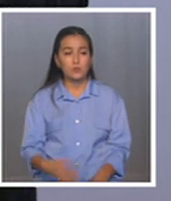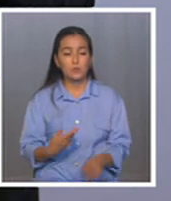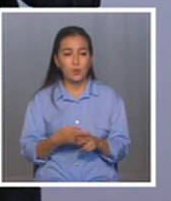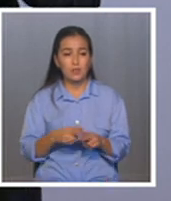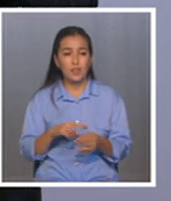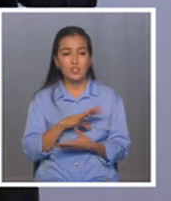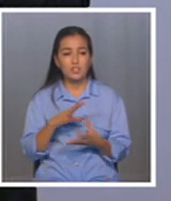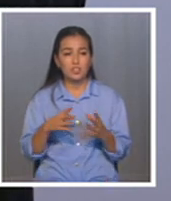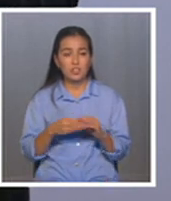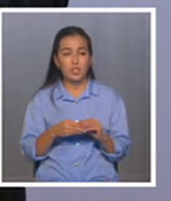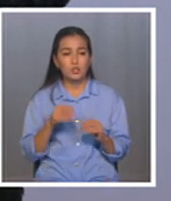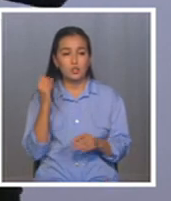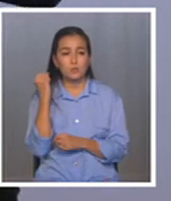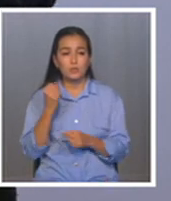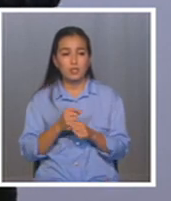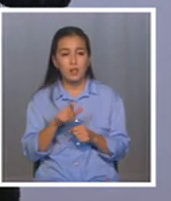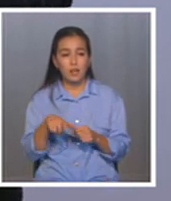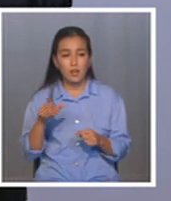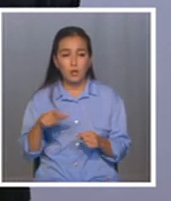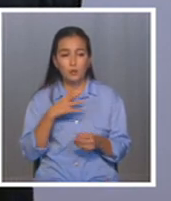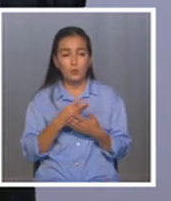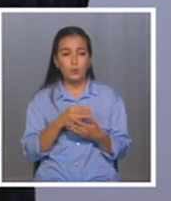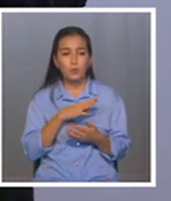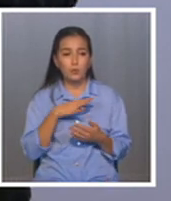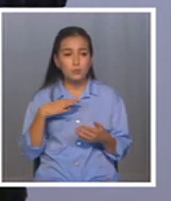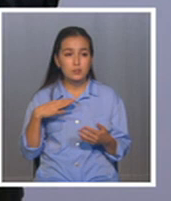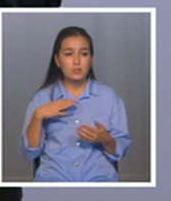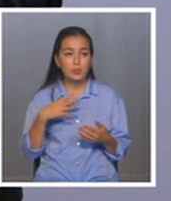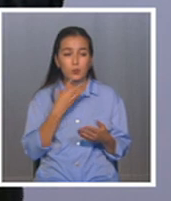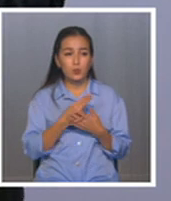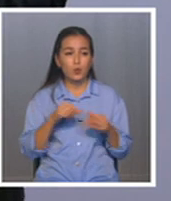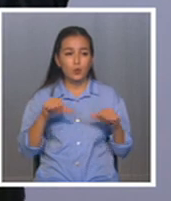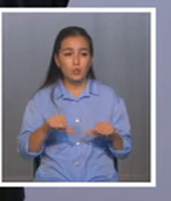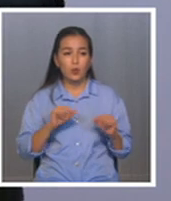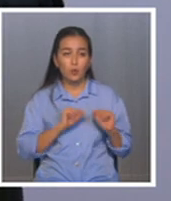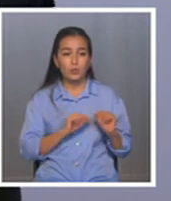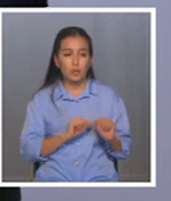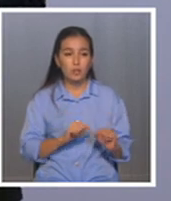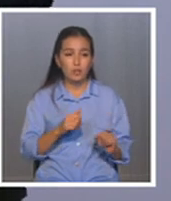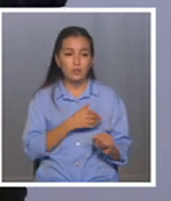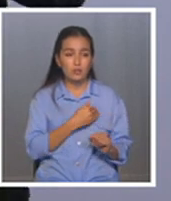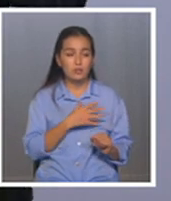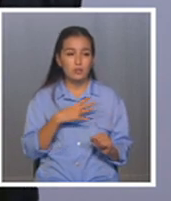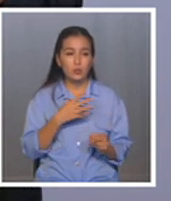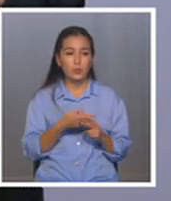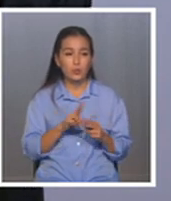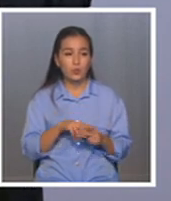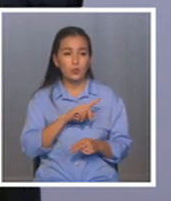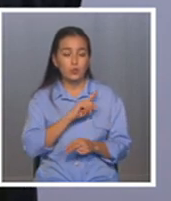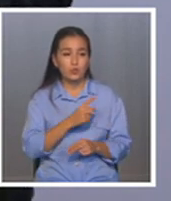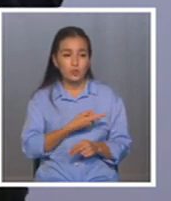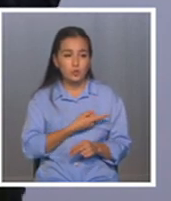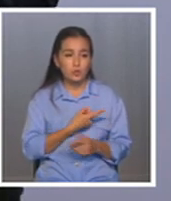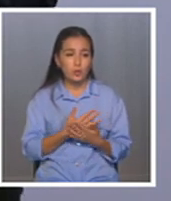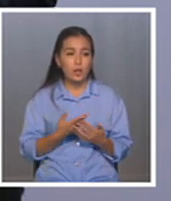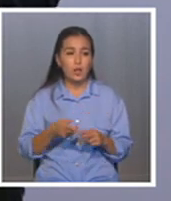нәтижесінде жұмысшылардың көп бөлігі өзінің құқықтарын қорғауға ұмтылды. Оның күш қуатын Еуропадағы өмір